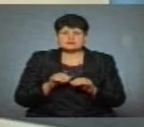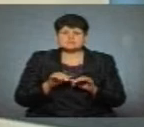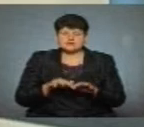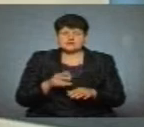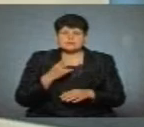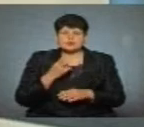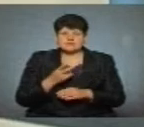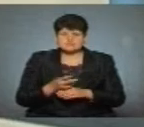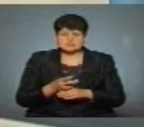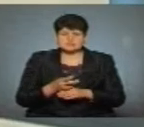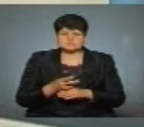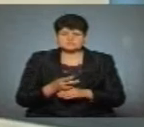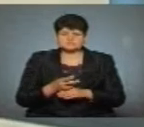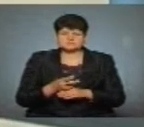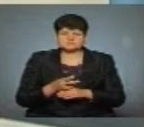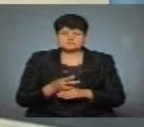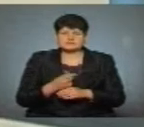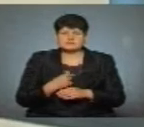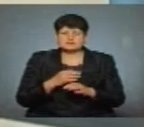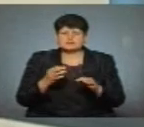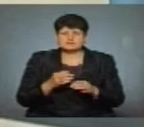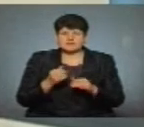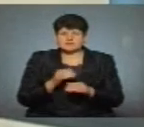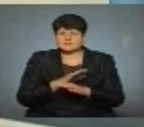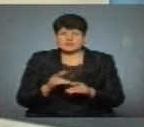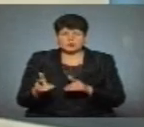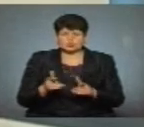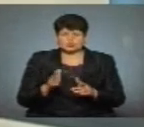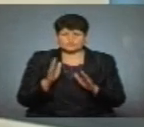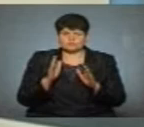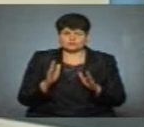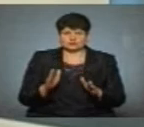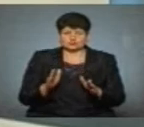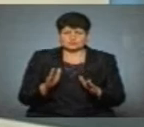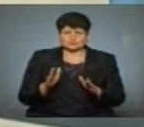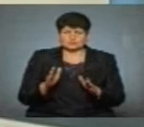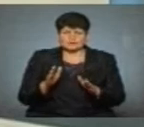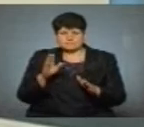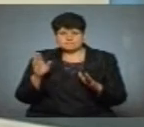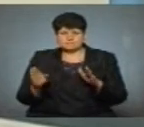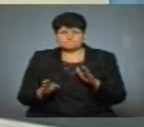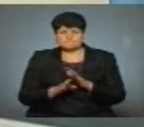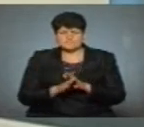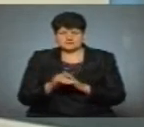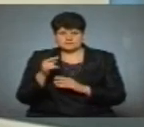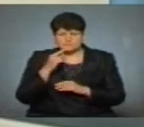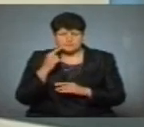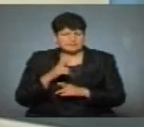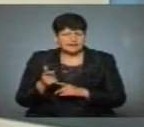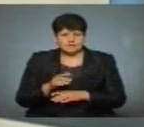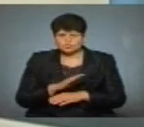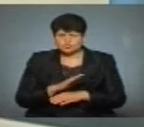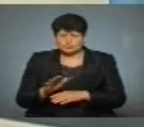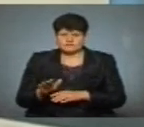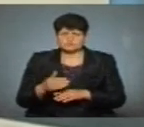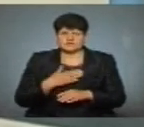що ми ні в якому разі не готові бути під чоботом окупанта, ми не готові, щоб наші діти